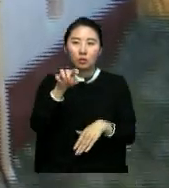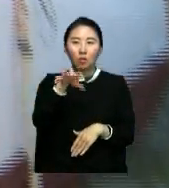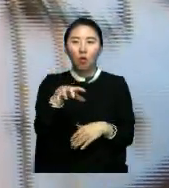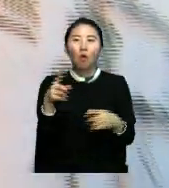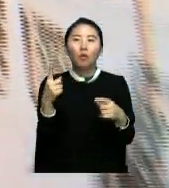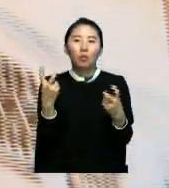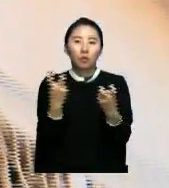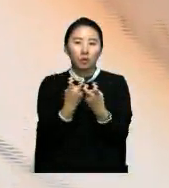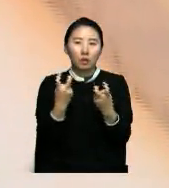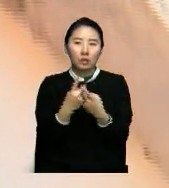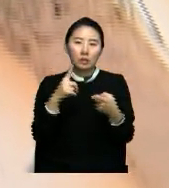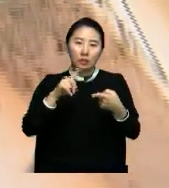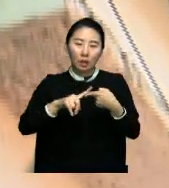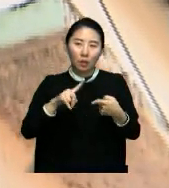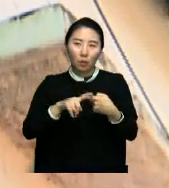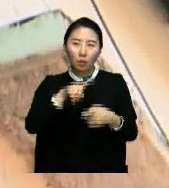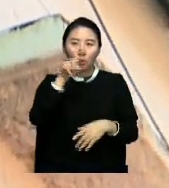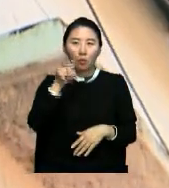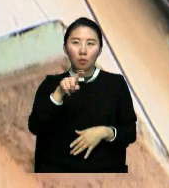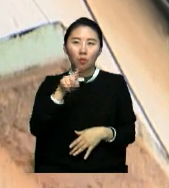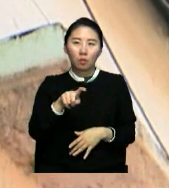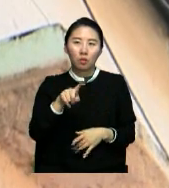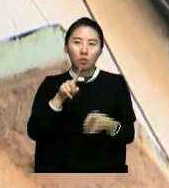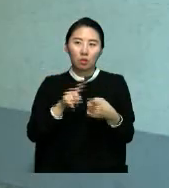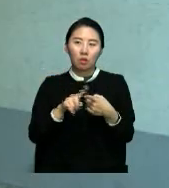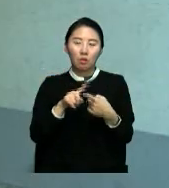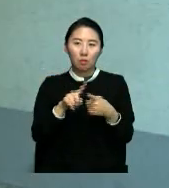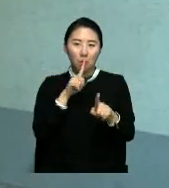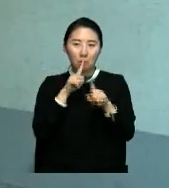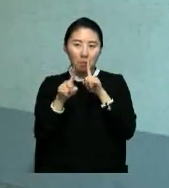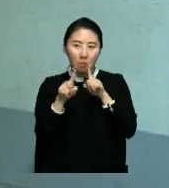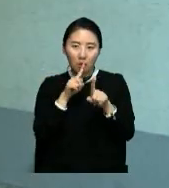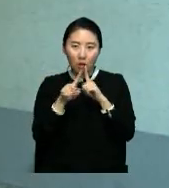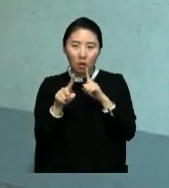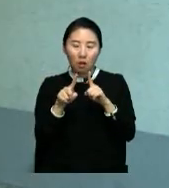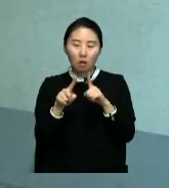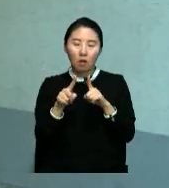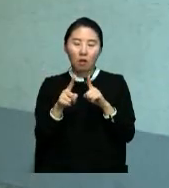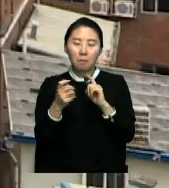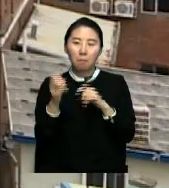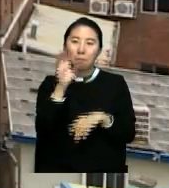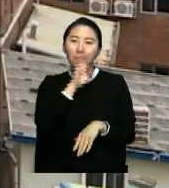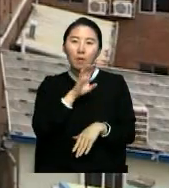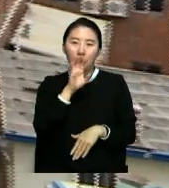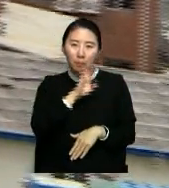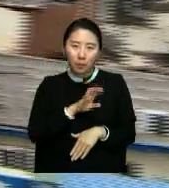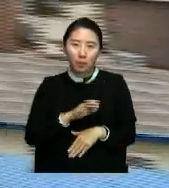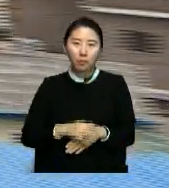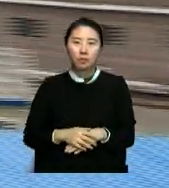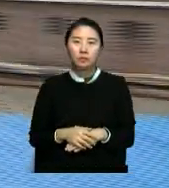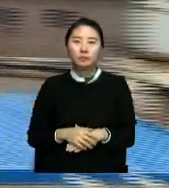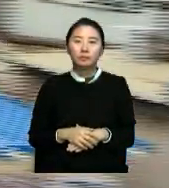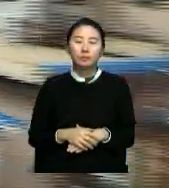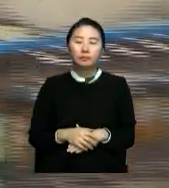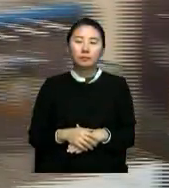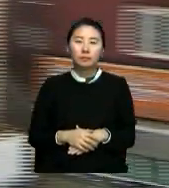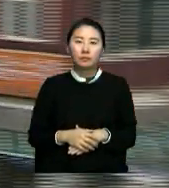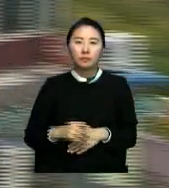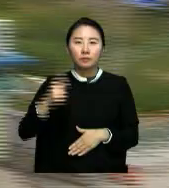어떻게 야 그대로냐? 그대로냐 이 소리들을 그 사람들이 반복을 하는 거예요. 그래서 느낀